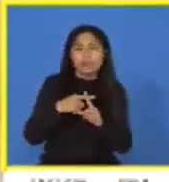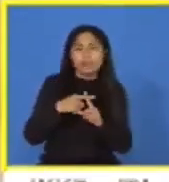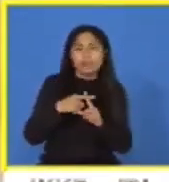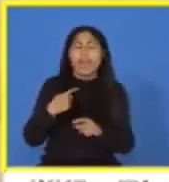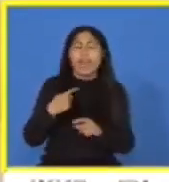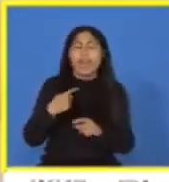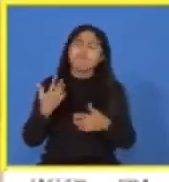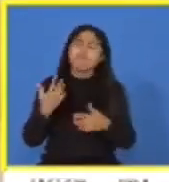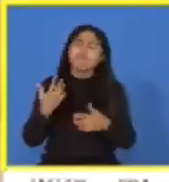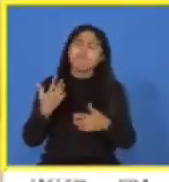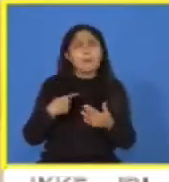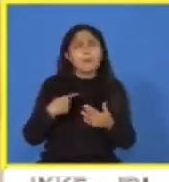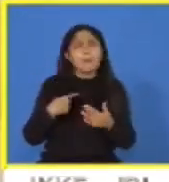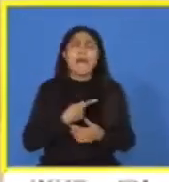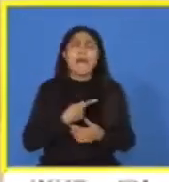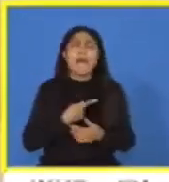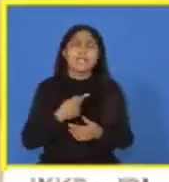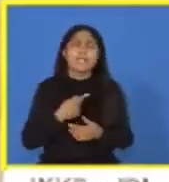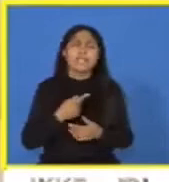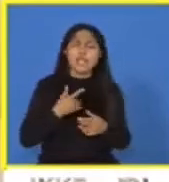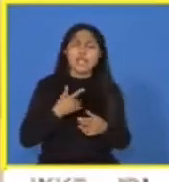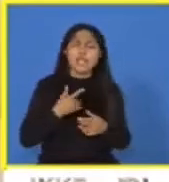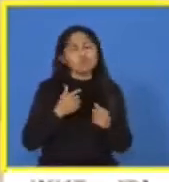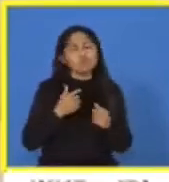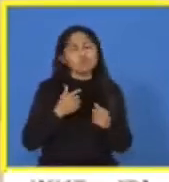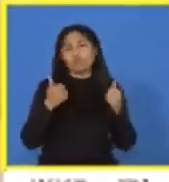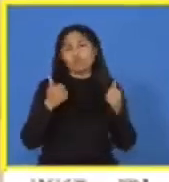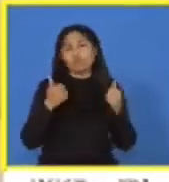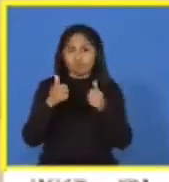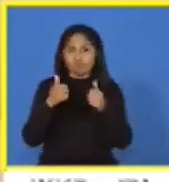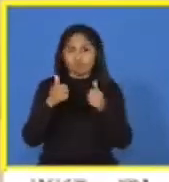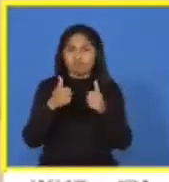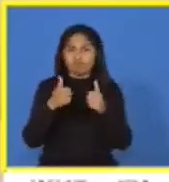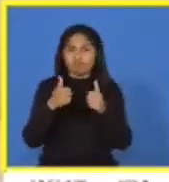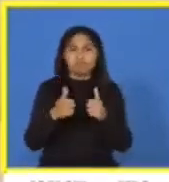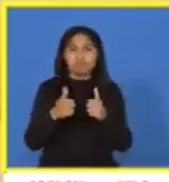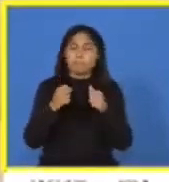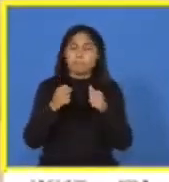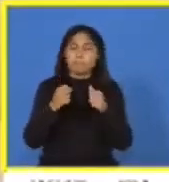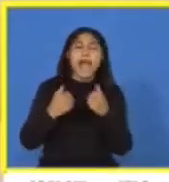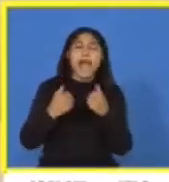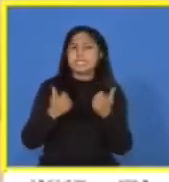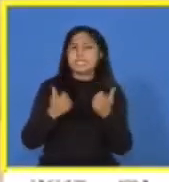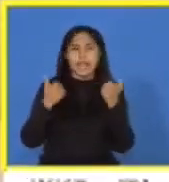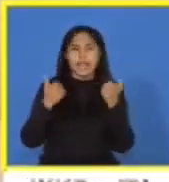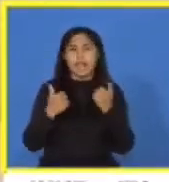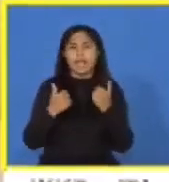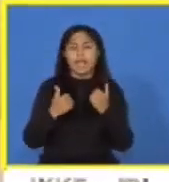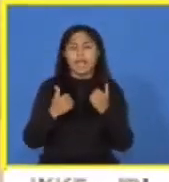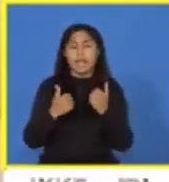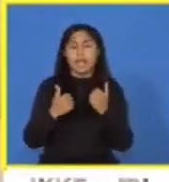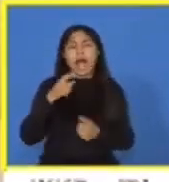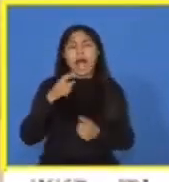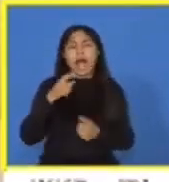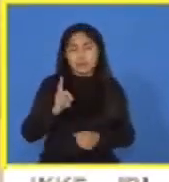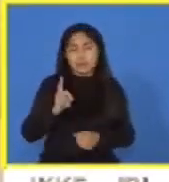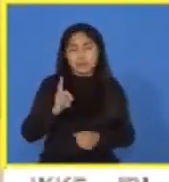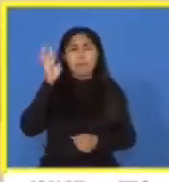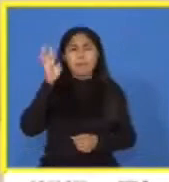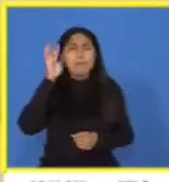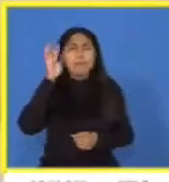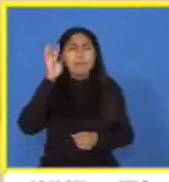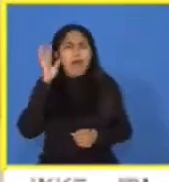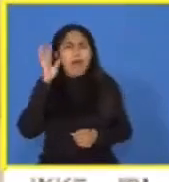lewat berbagai media. Itu dirasa efektif karena masyarakat mungkin ketika membaca